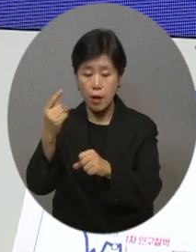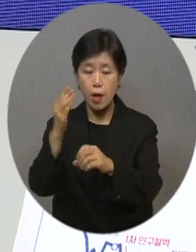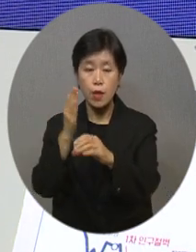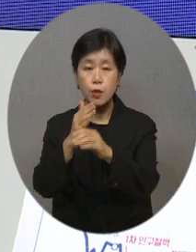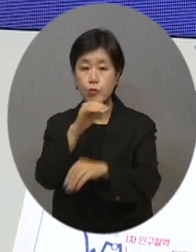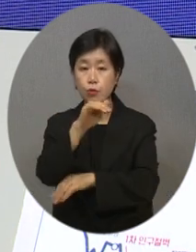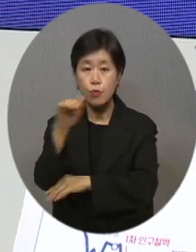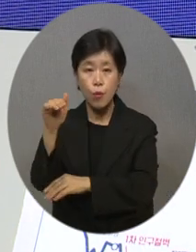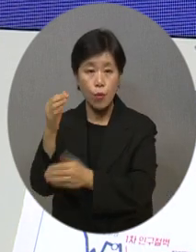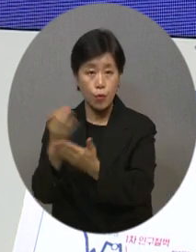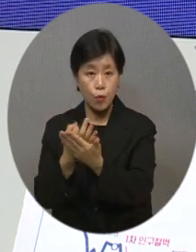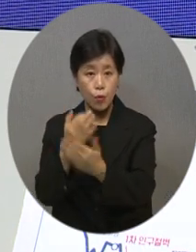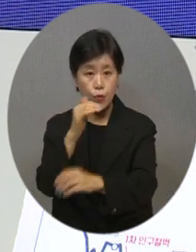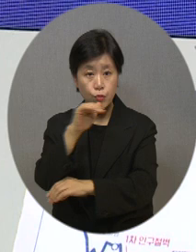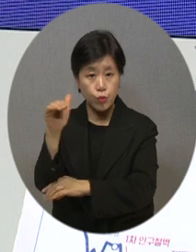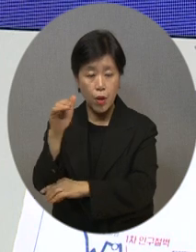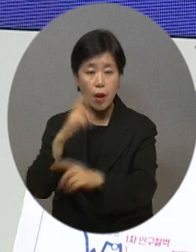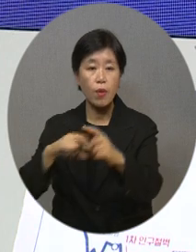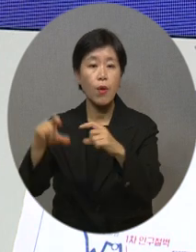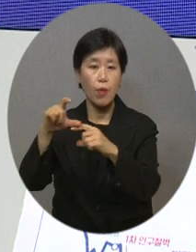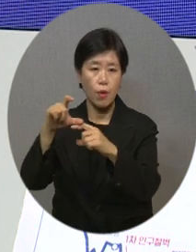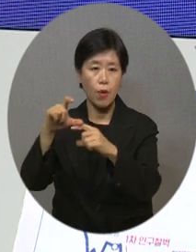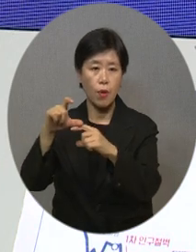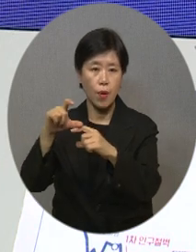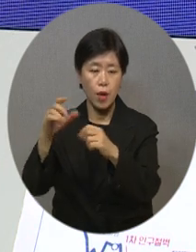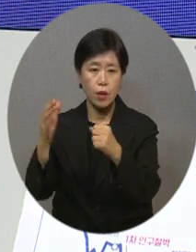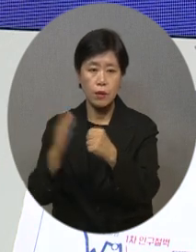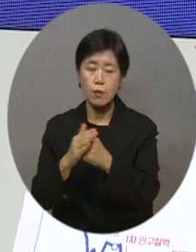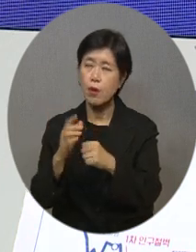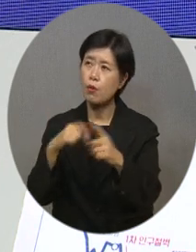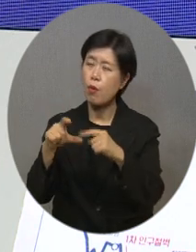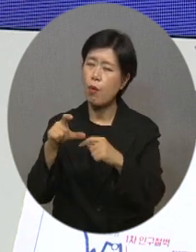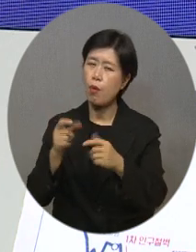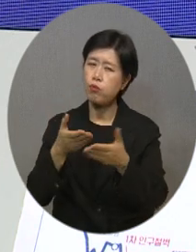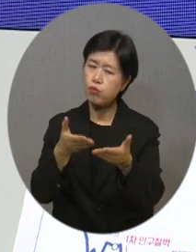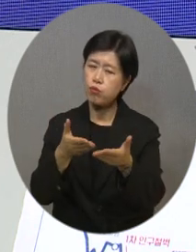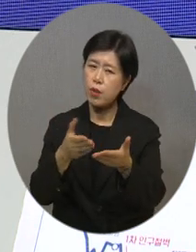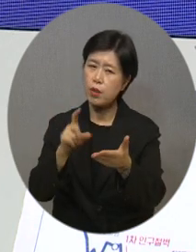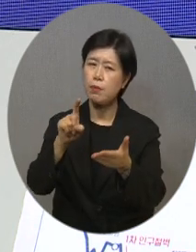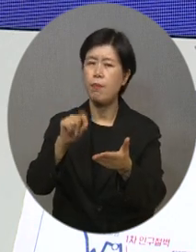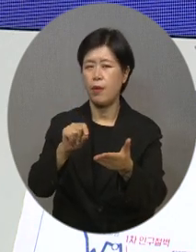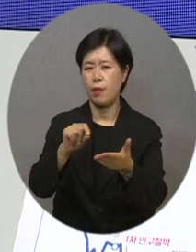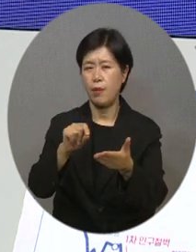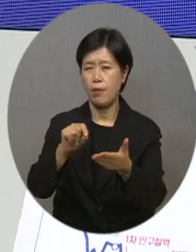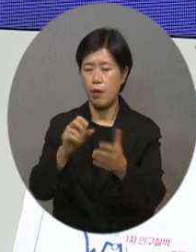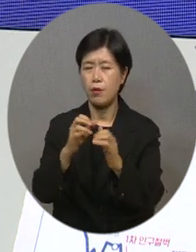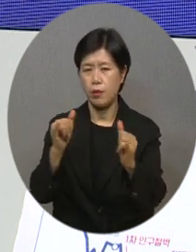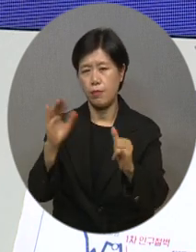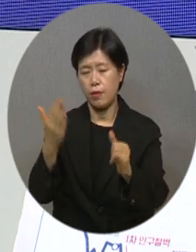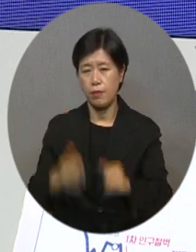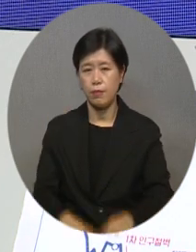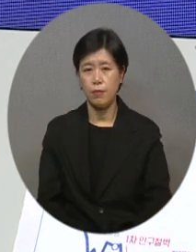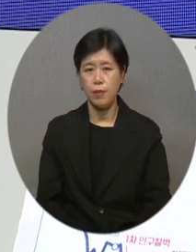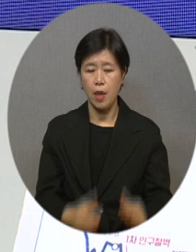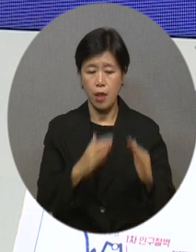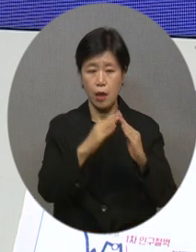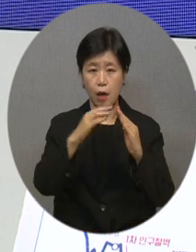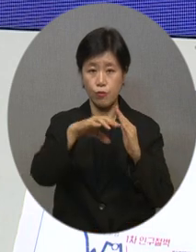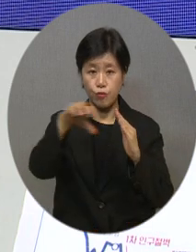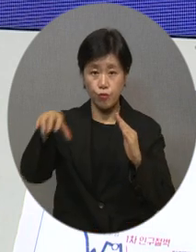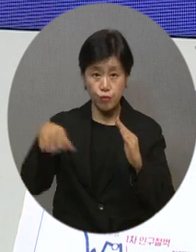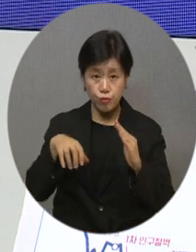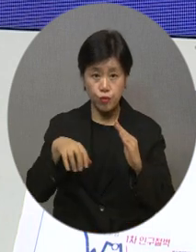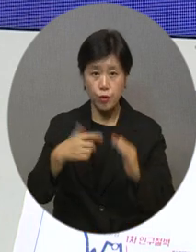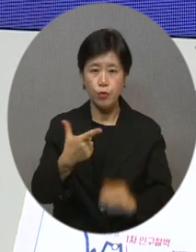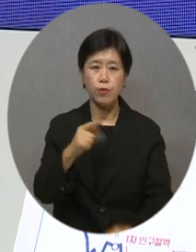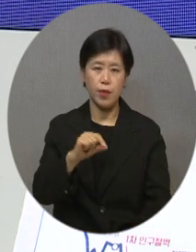이분들이 169만 원, 9만 명 정도 혜택을 받게 되십니다. 10만 명이 되게 돼 있고 이 가구로 치면 6만 3천 가구가 돼 있습니다.